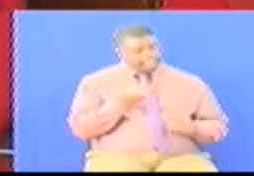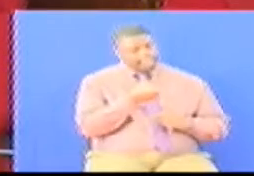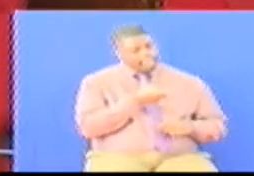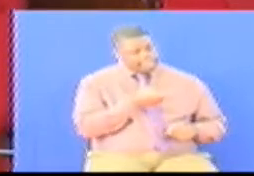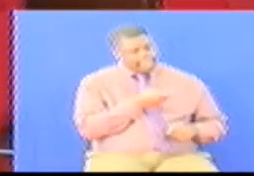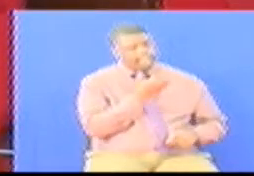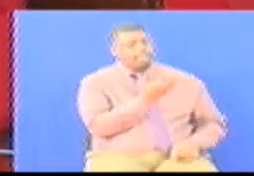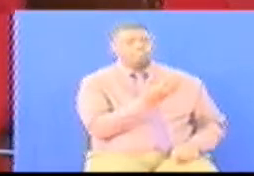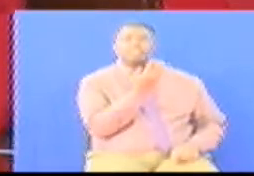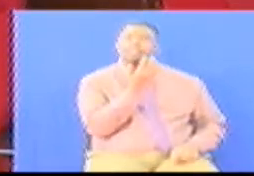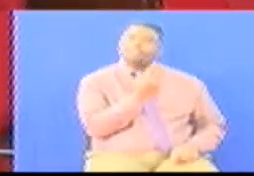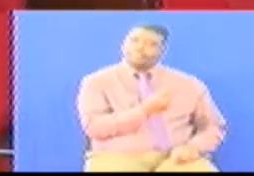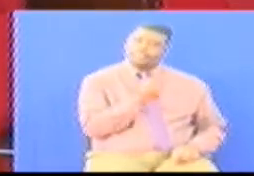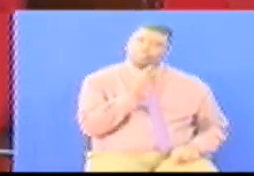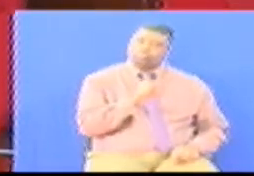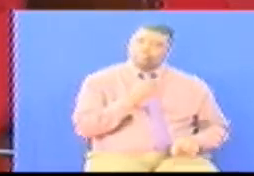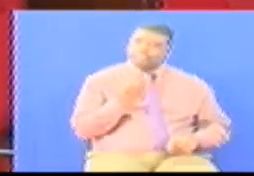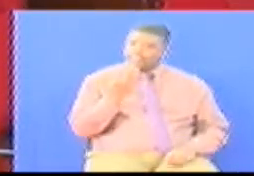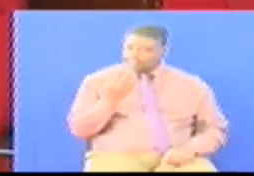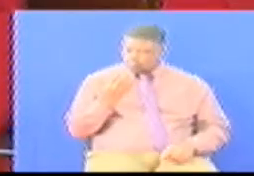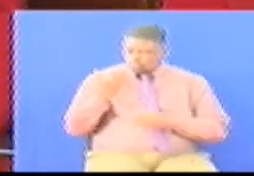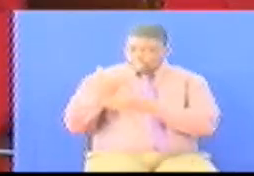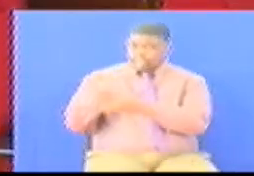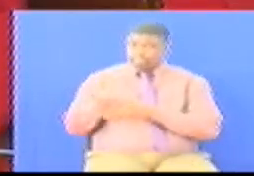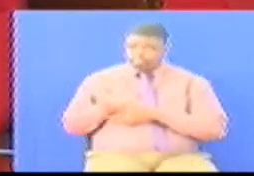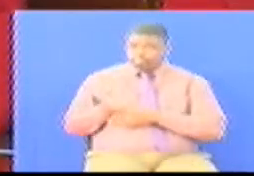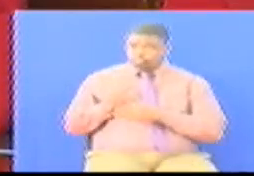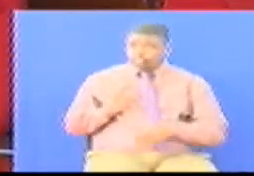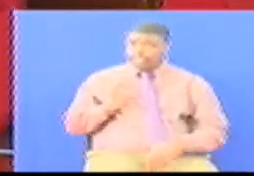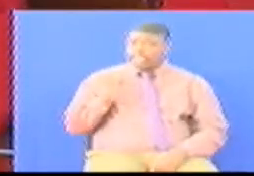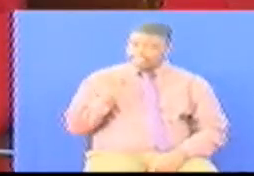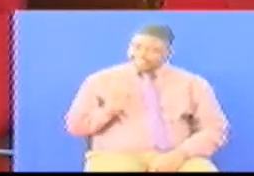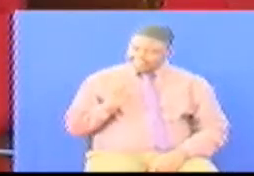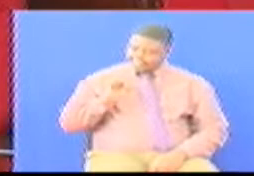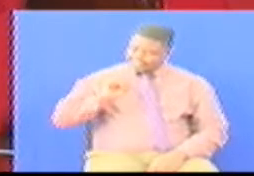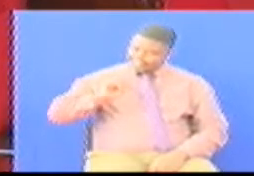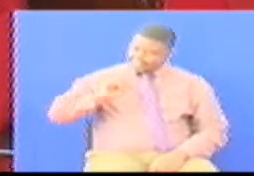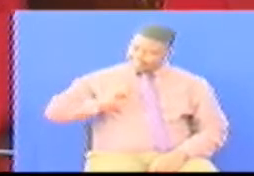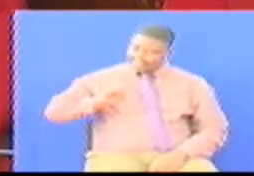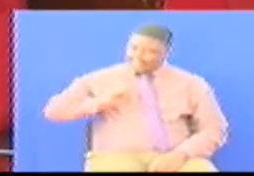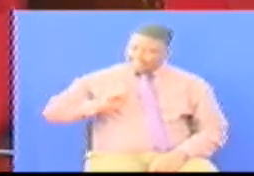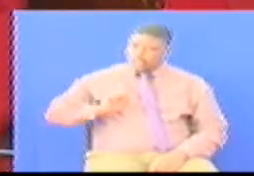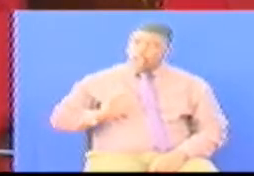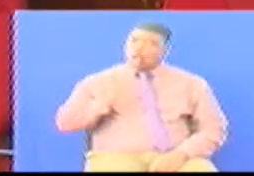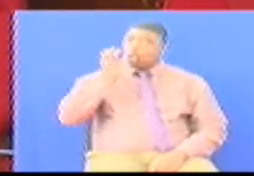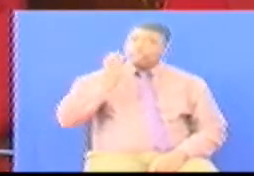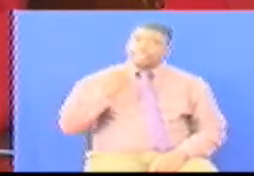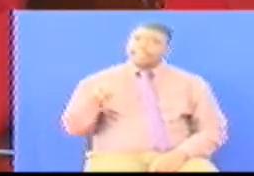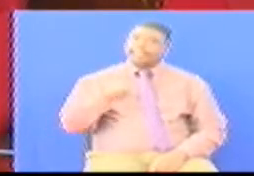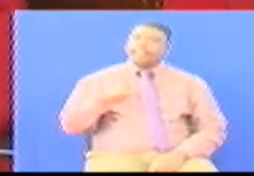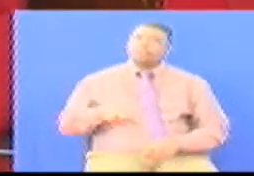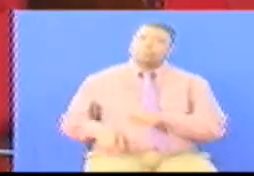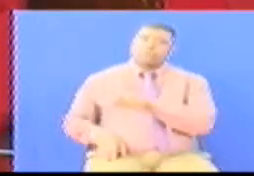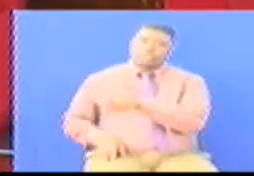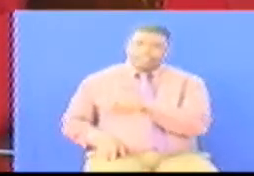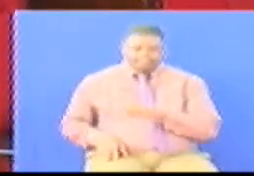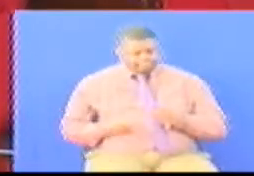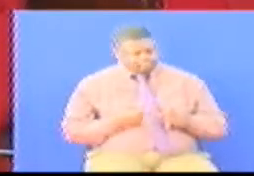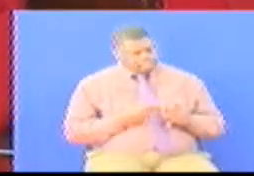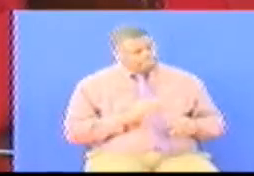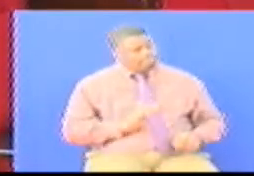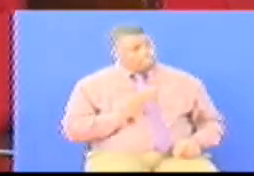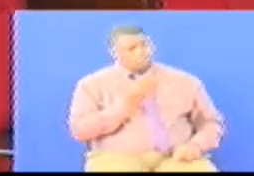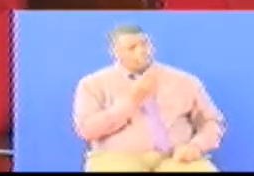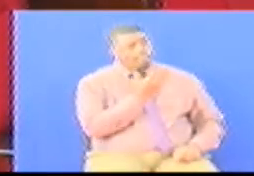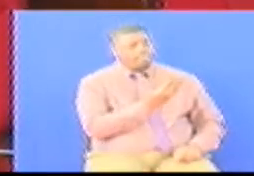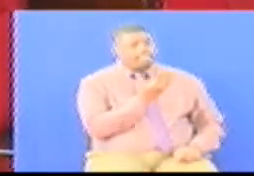shilingi bilioni 52.5 ambalo kampuni ya Stami Gold inadaiwa, na kutokuwepo kwa uthibitisho wa deni la jumla la shilingi bilioni